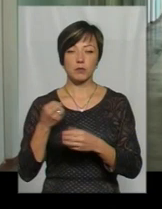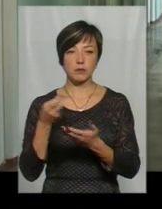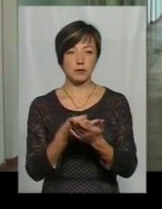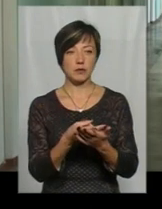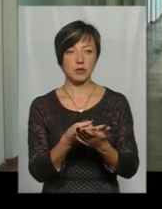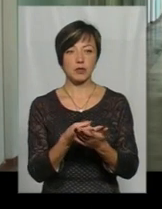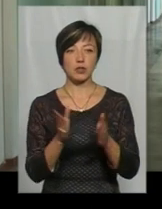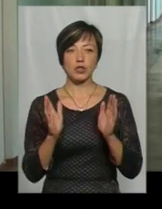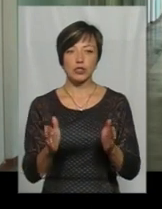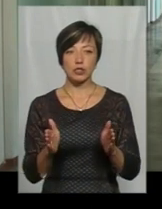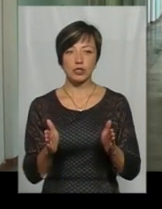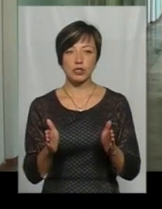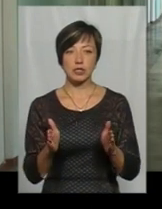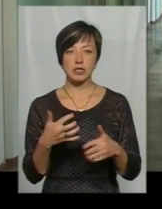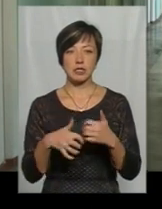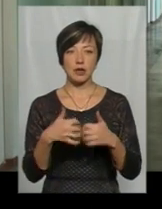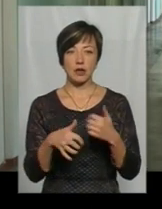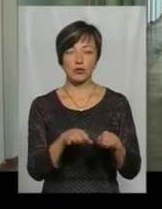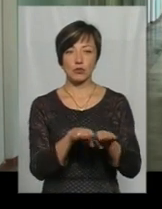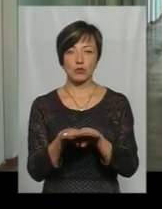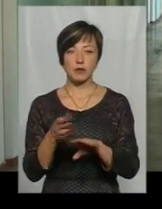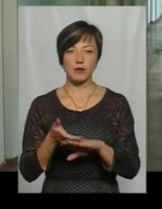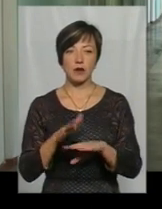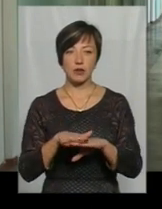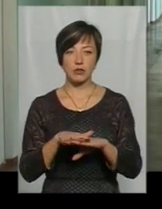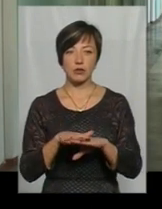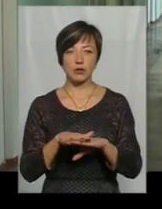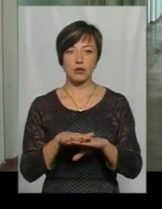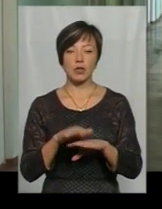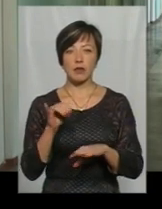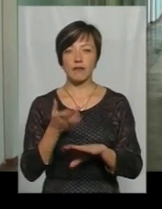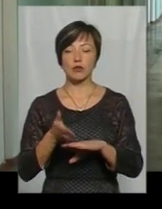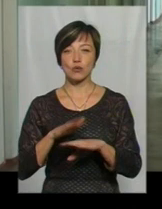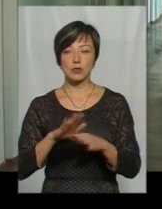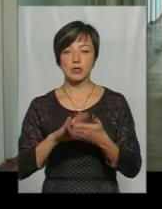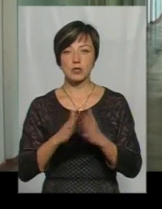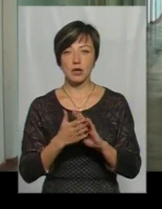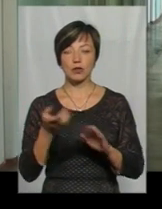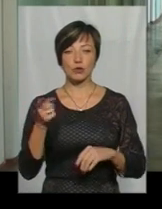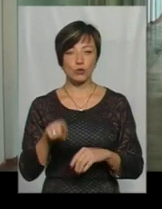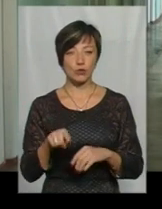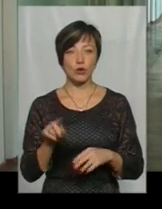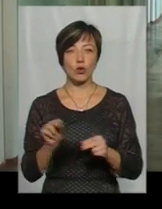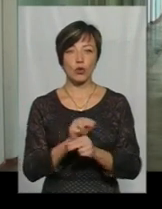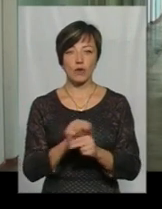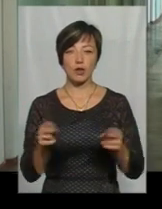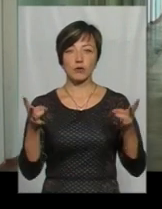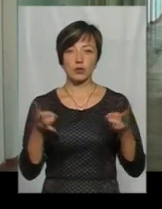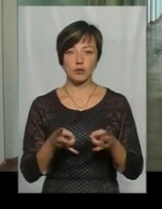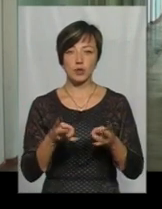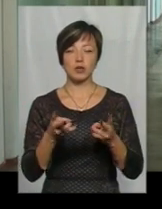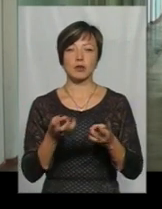поступають лише в середньої ступені важкості та важкому стані, тому лікування